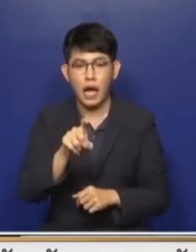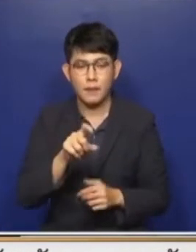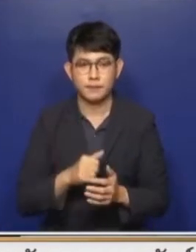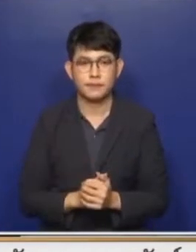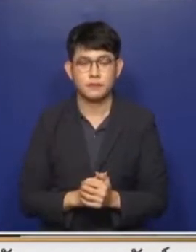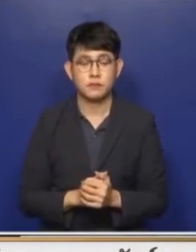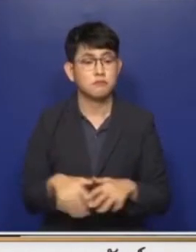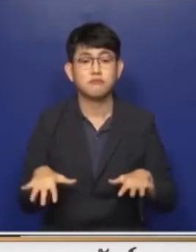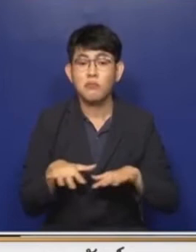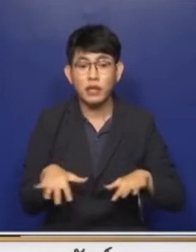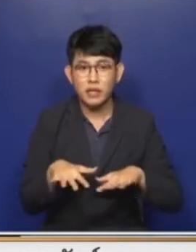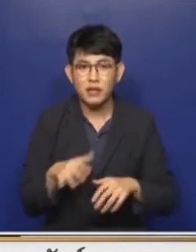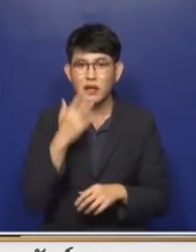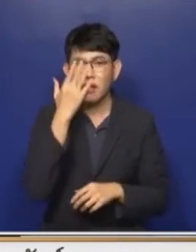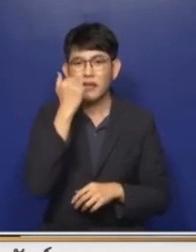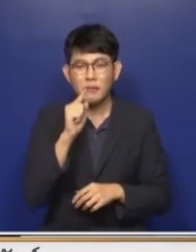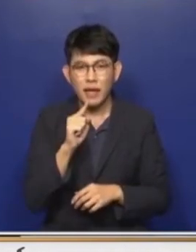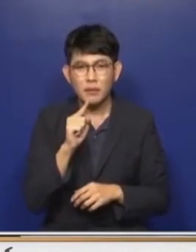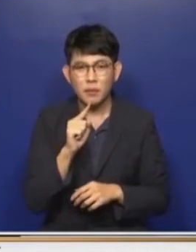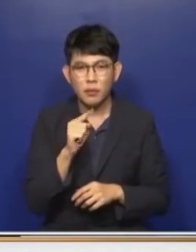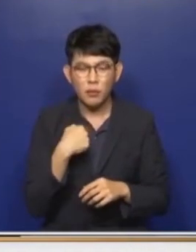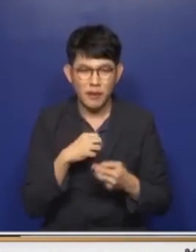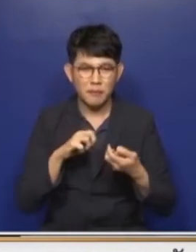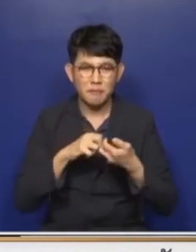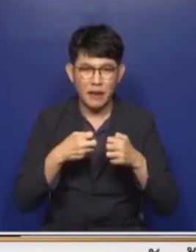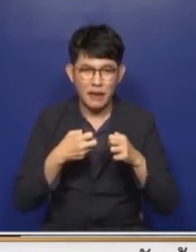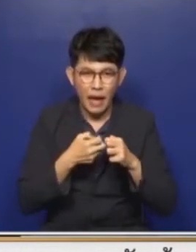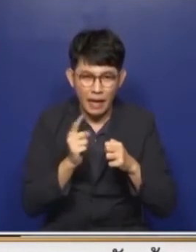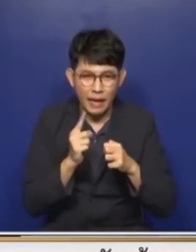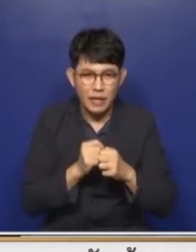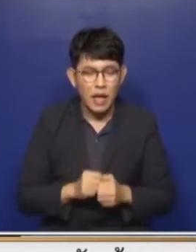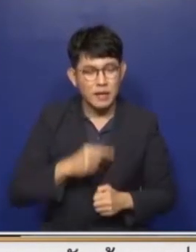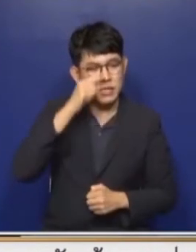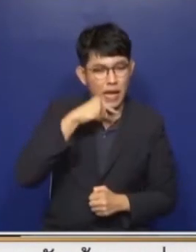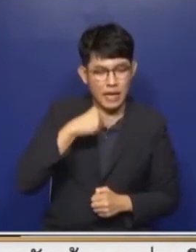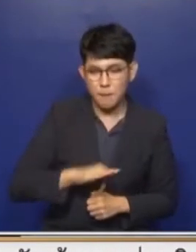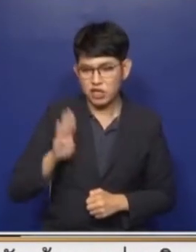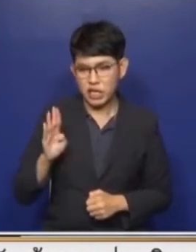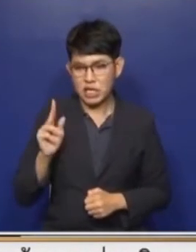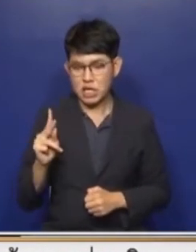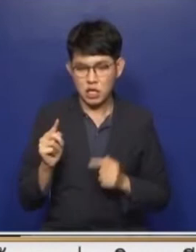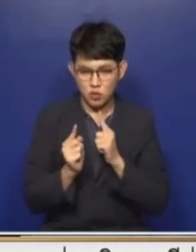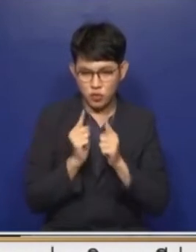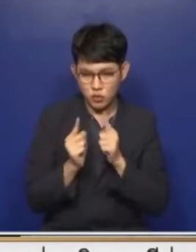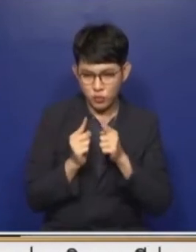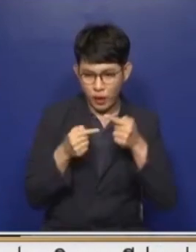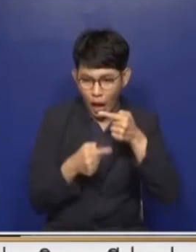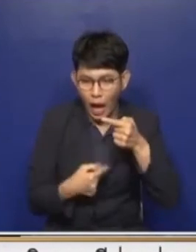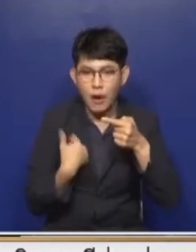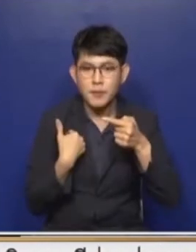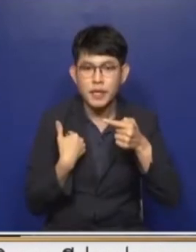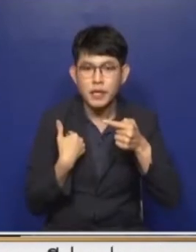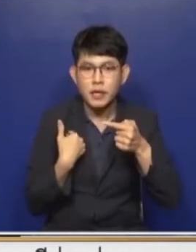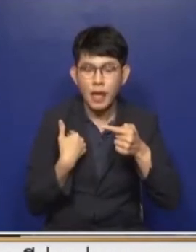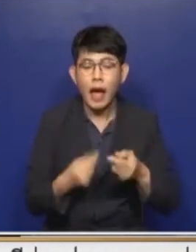ถ้าเปเรื่องปกติแล้ทำไมมไปอยู่ในข้อต่อรองระหวางไยกั Kingsgate ค่ะพอท่เมจราจากับเขาให้